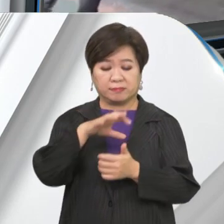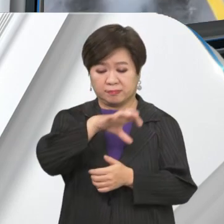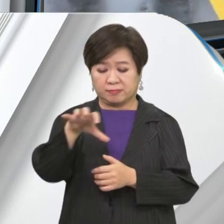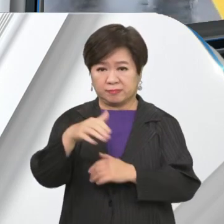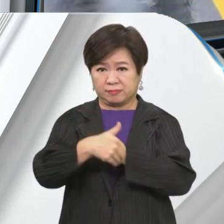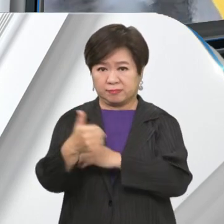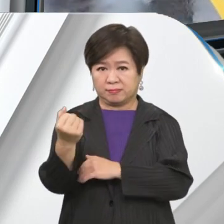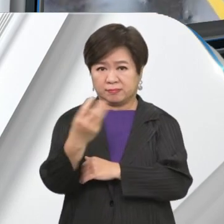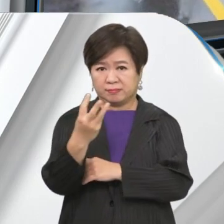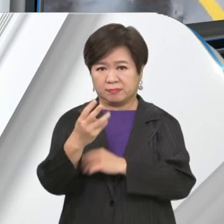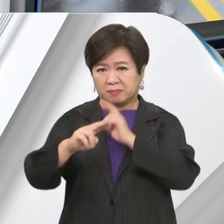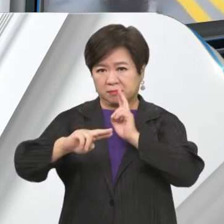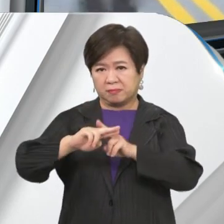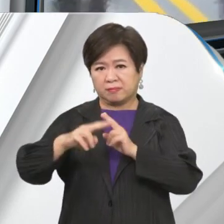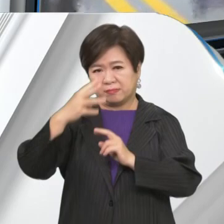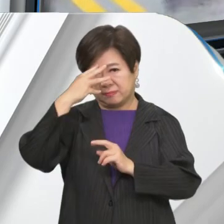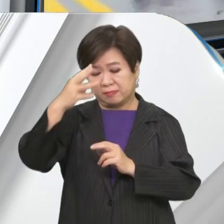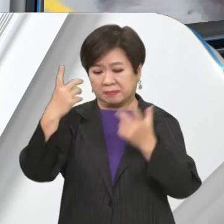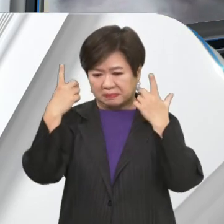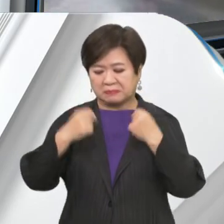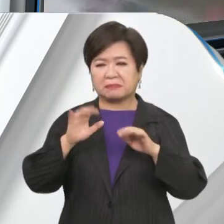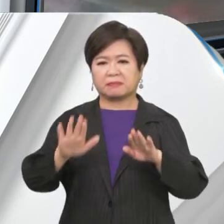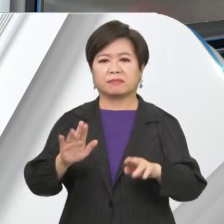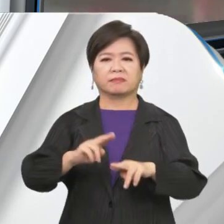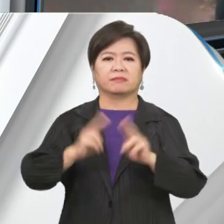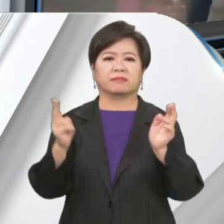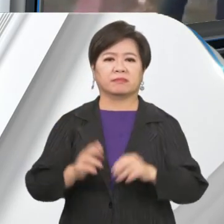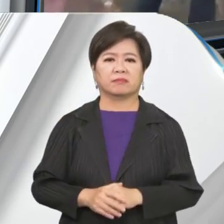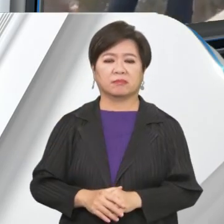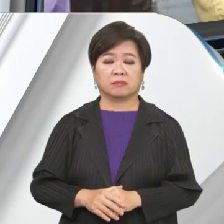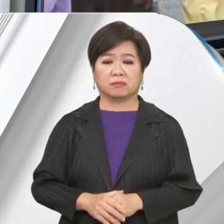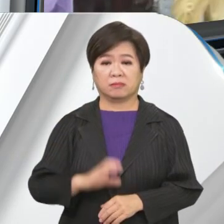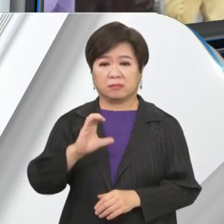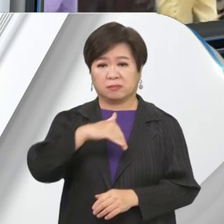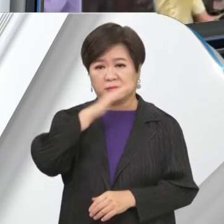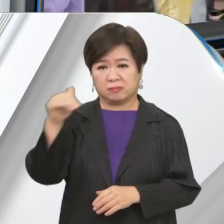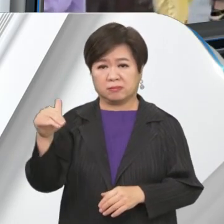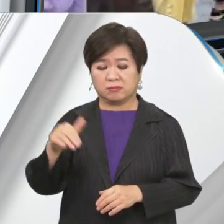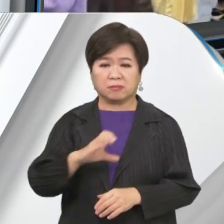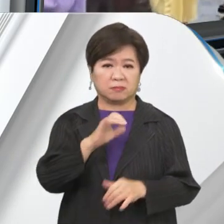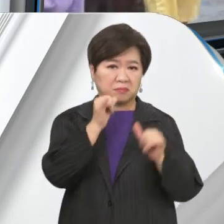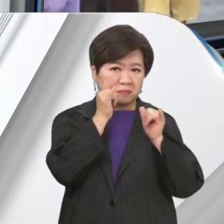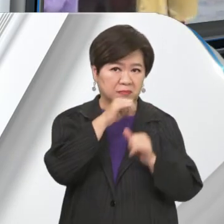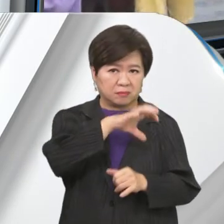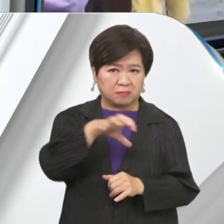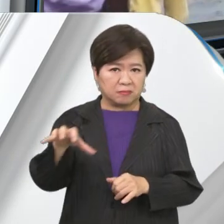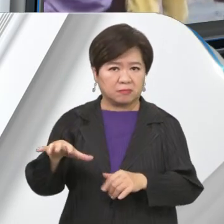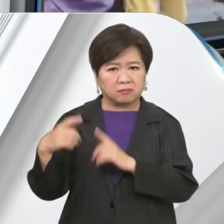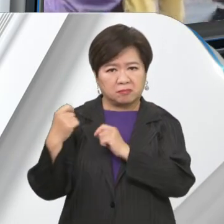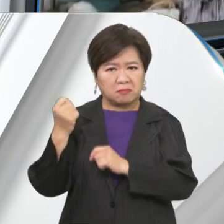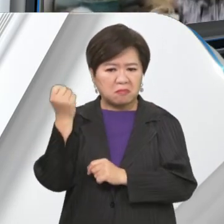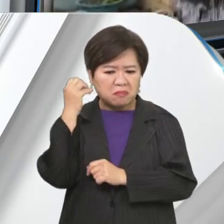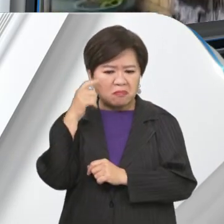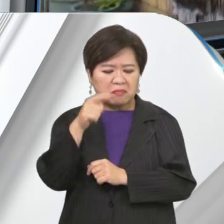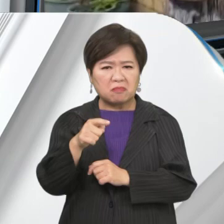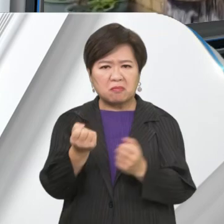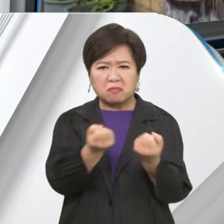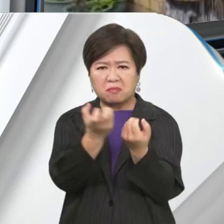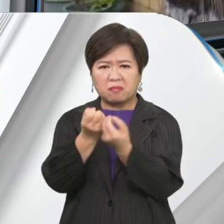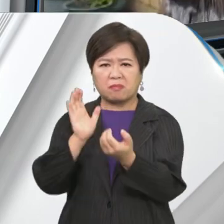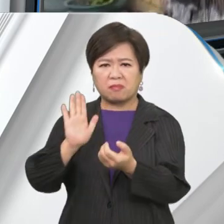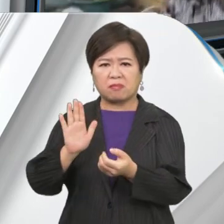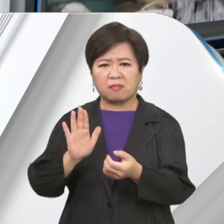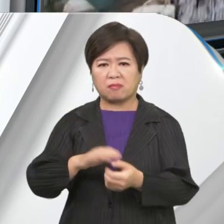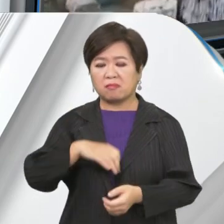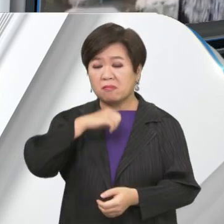年了年代安算进步而改封不过边山乡还有边辽乡最近都有传出扩建改案评论